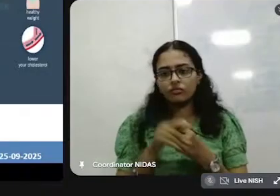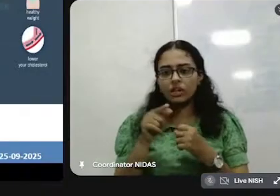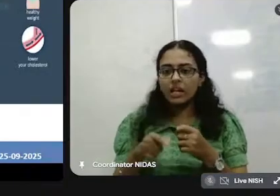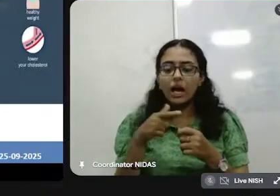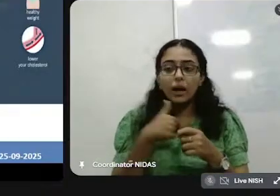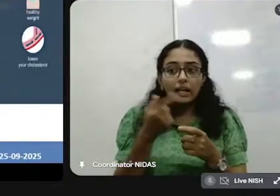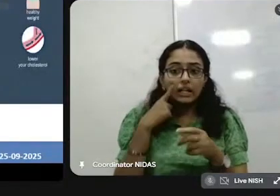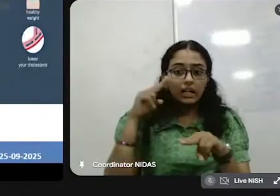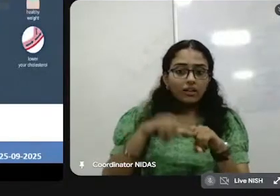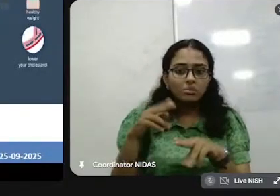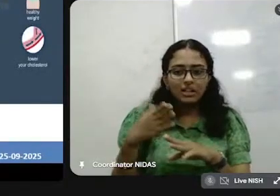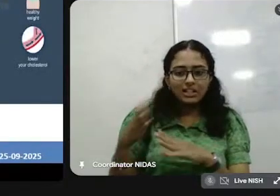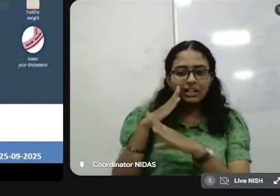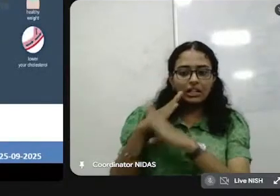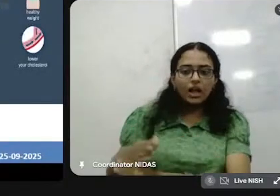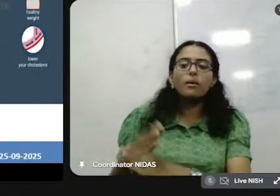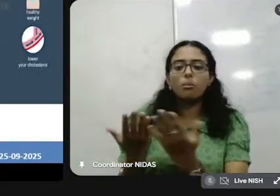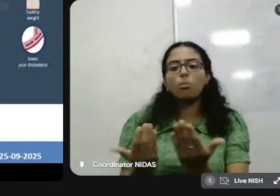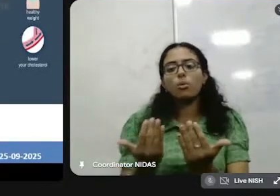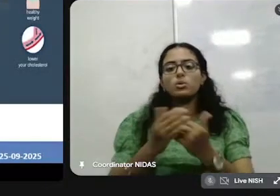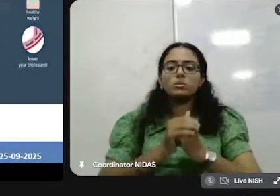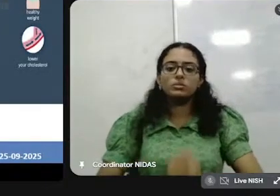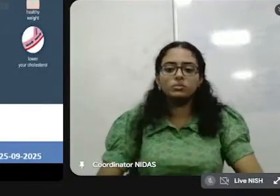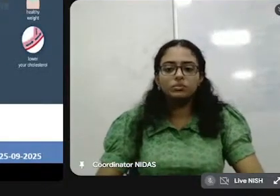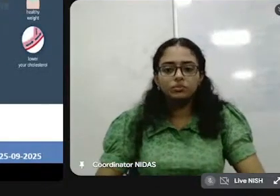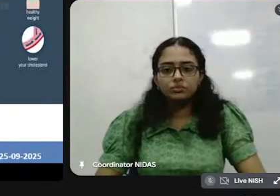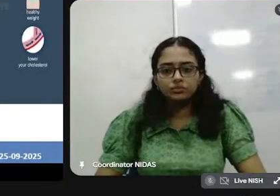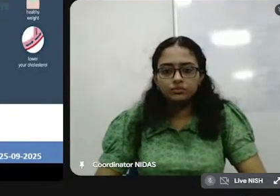നമുക്ക് നിയന്ത്രിക്കാനായിട്ട് നമുക്ക് സാധിക്കും.